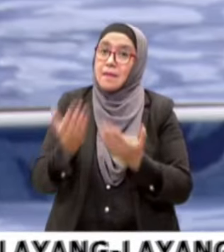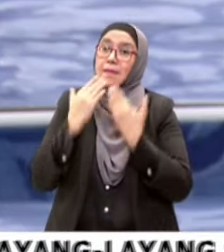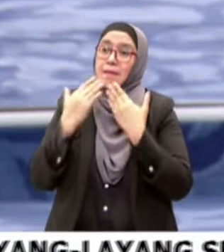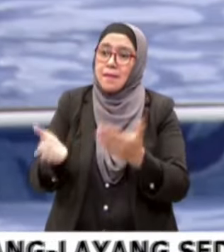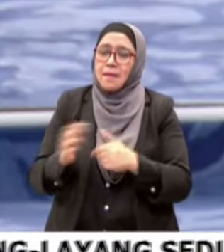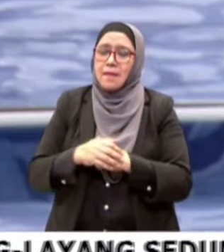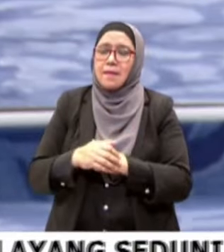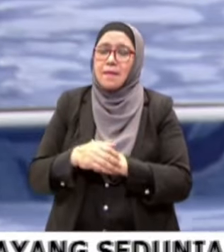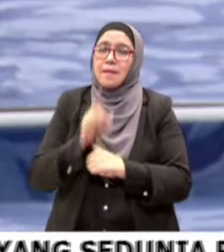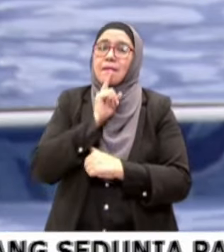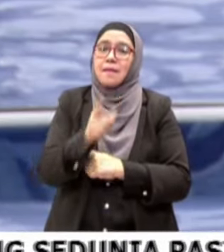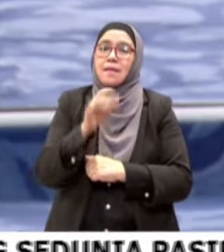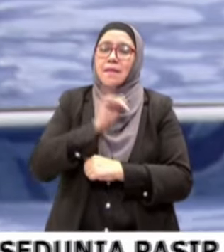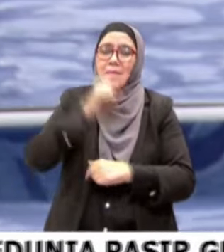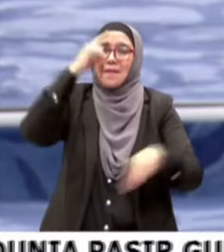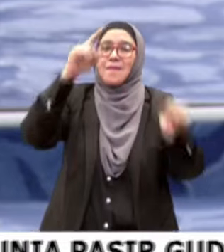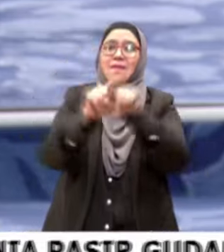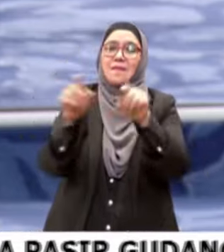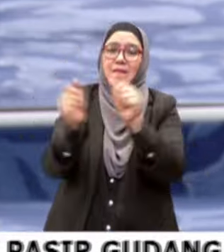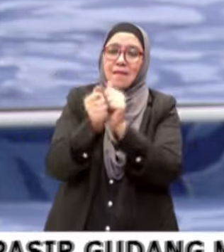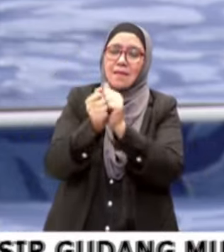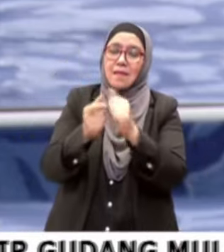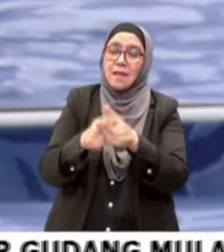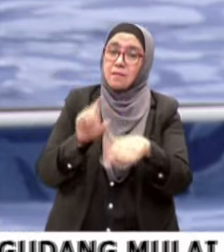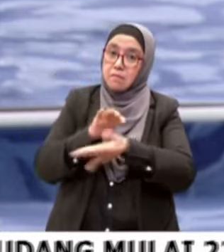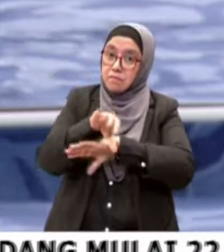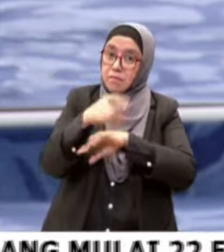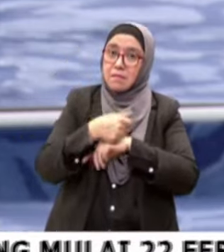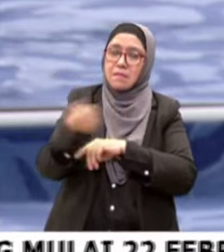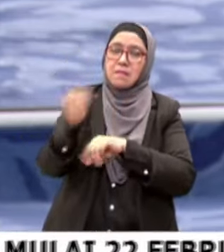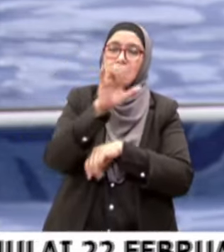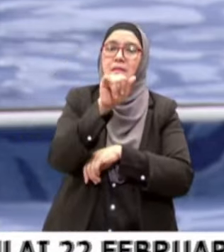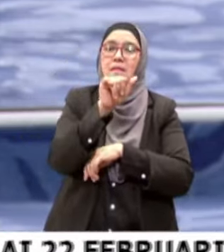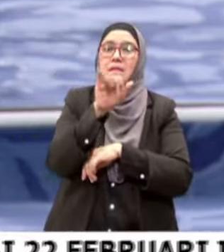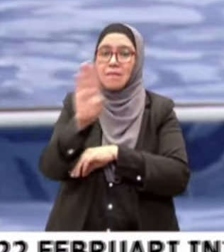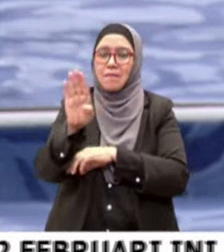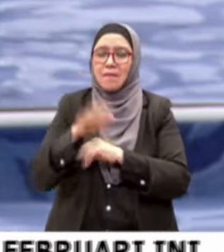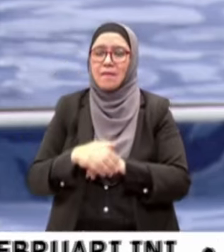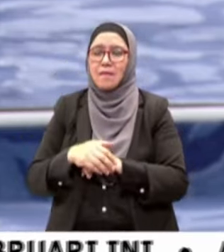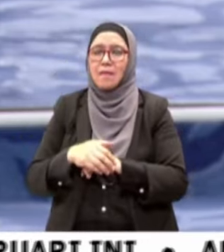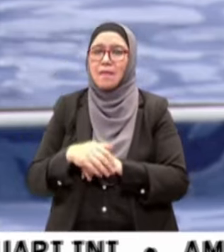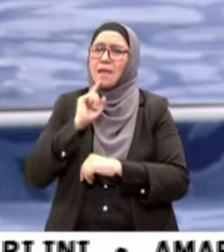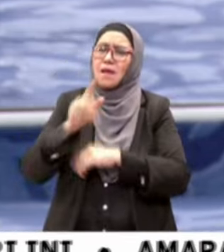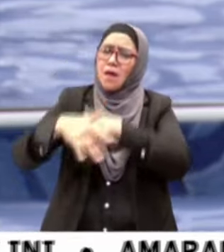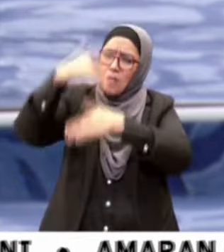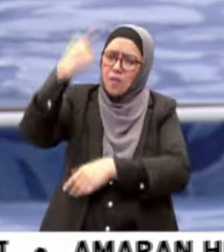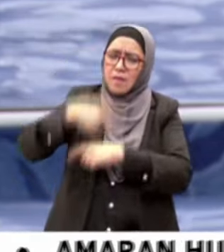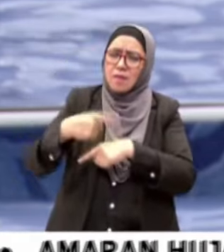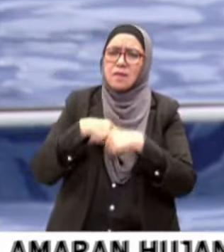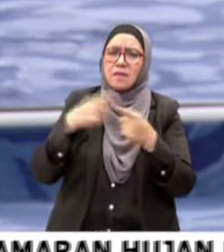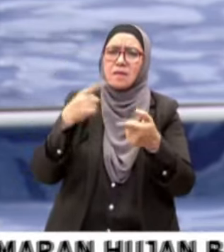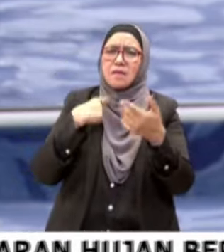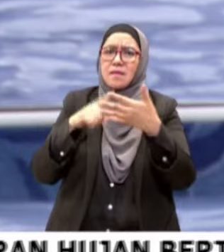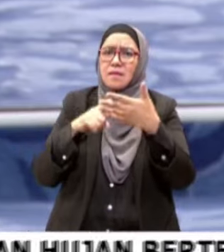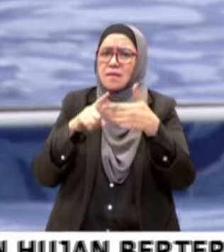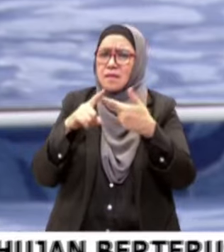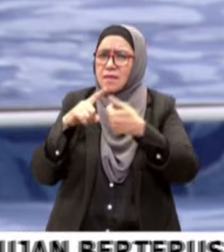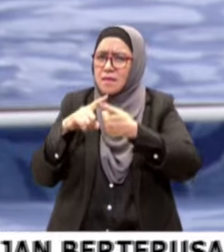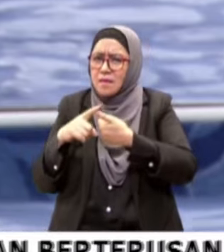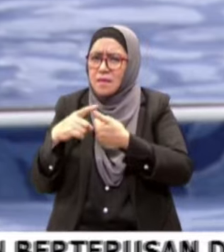yang bohongan karena eee di antara arahan awal saya ialah karena agama yang memberi maklumat itu merasa mereka tidak